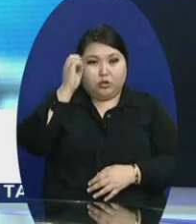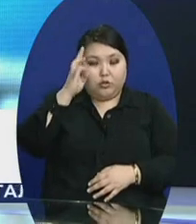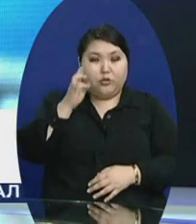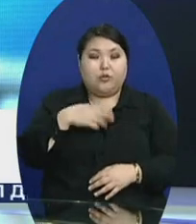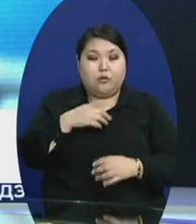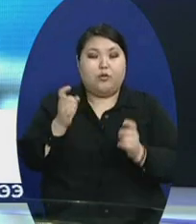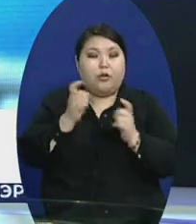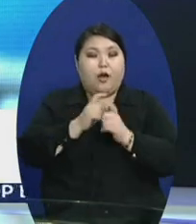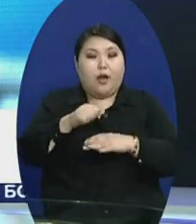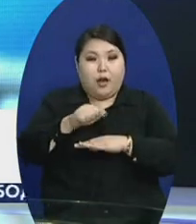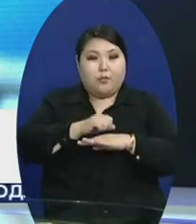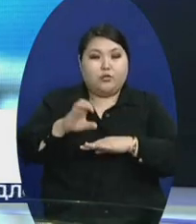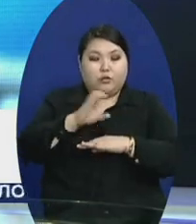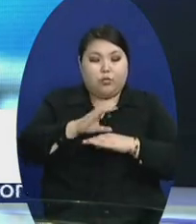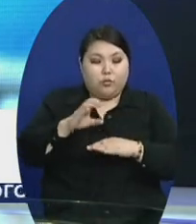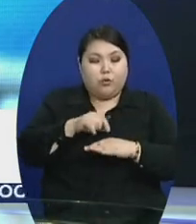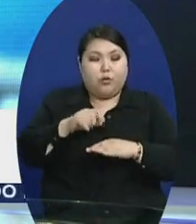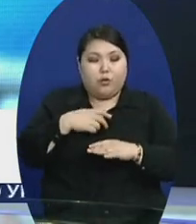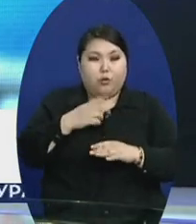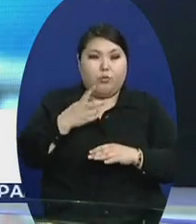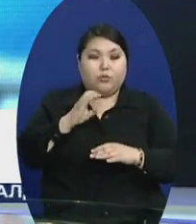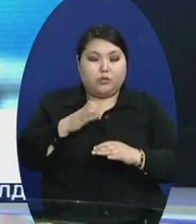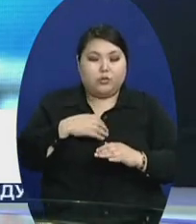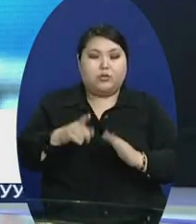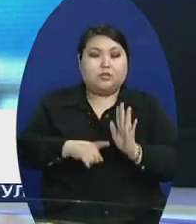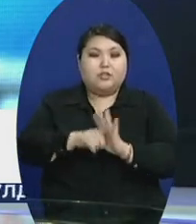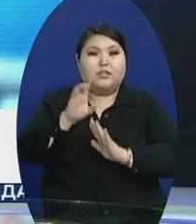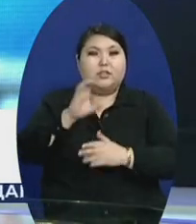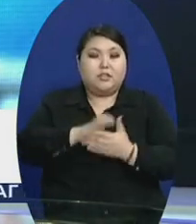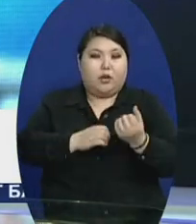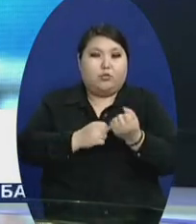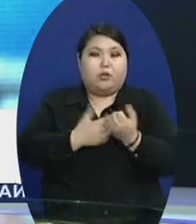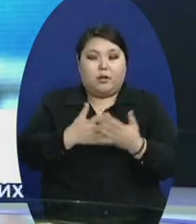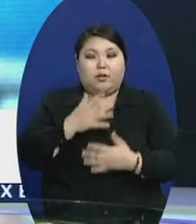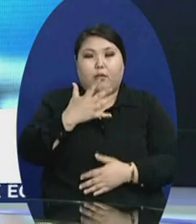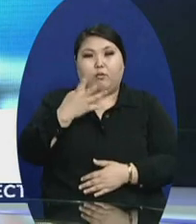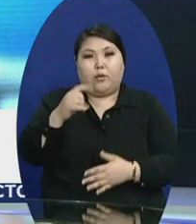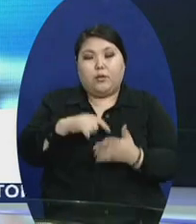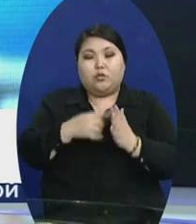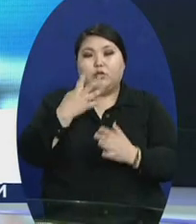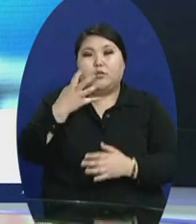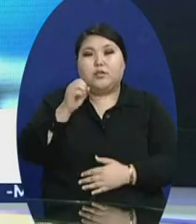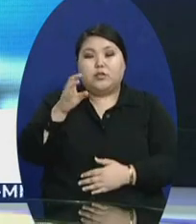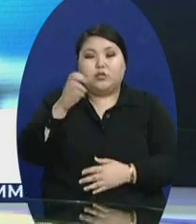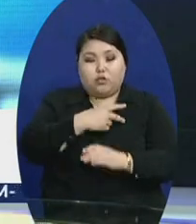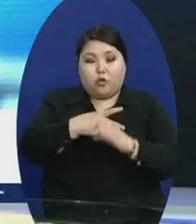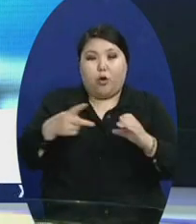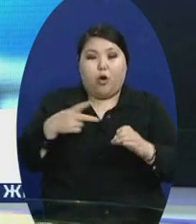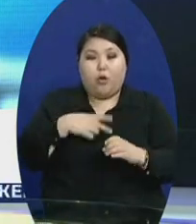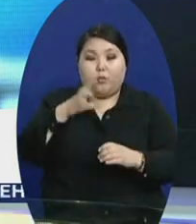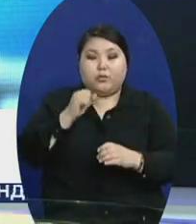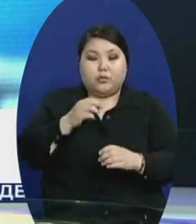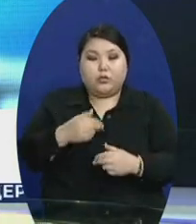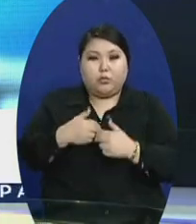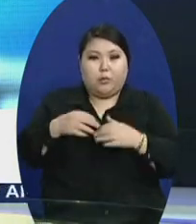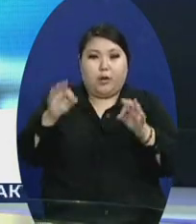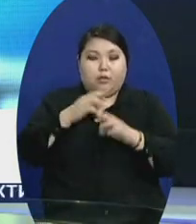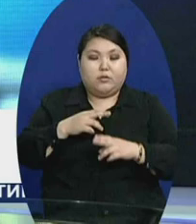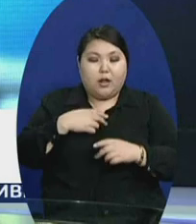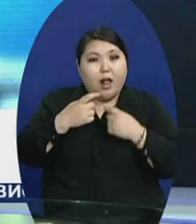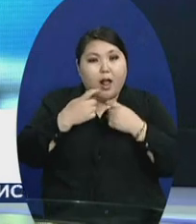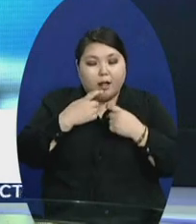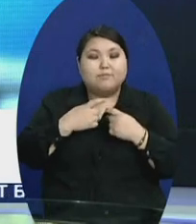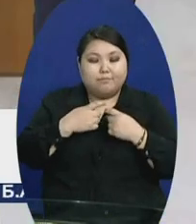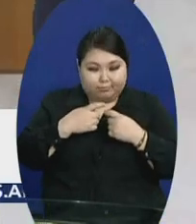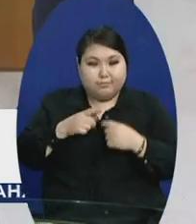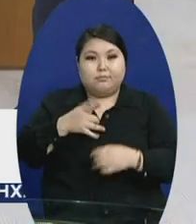сумдын бүсчилсэн ногоон хөгжлийн хөрөнгө оруулалтын хөтөлбөрийн эхний санхүүжилт болох 54.4 сая еврогийн зээл буцалтгүй тусламжийн хэлэлцээрт гарын үсэг зурлаа.